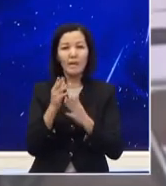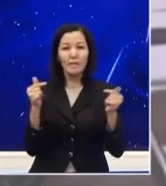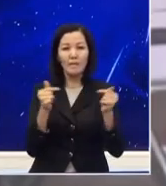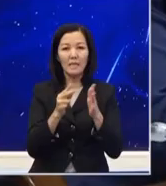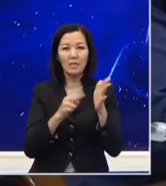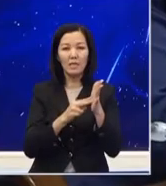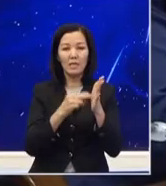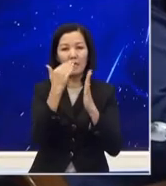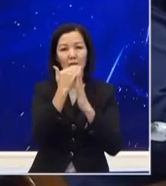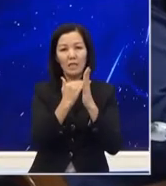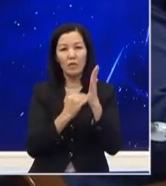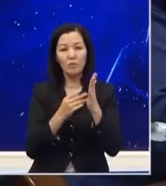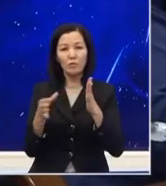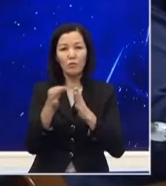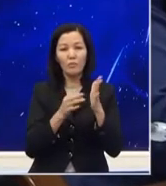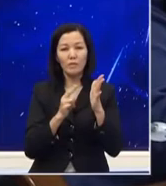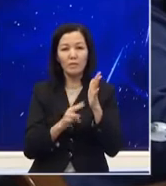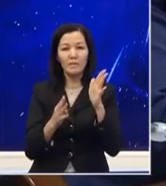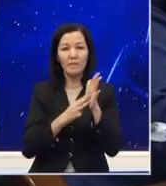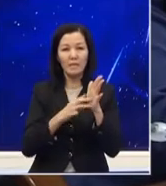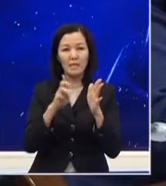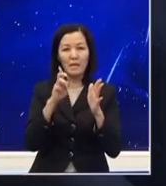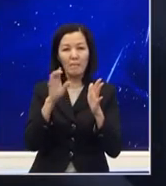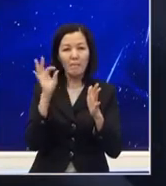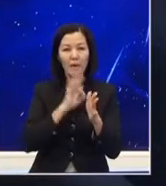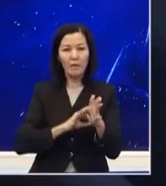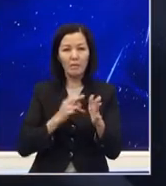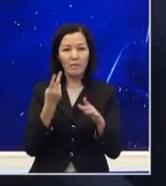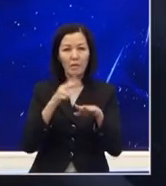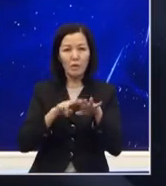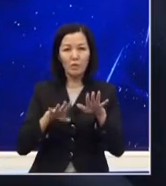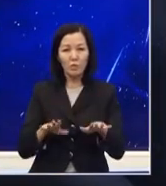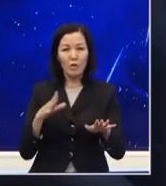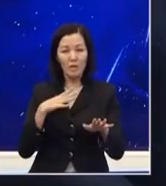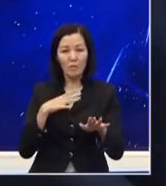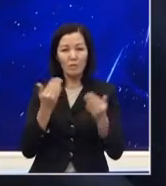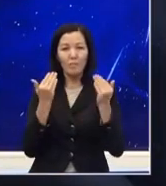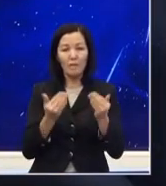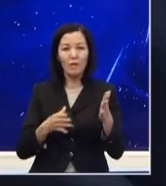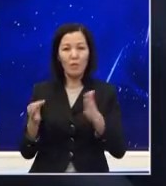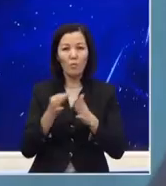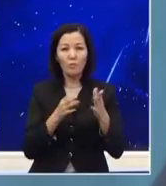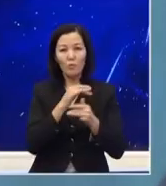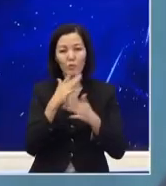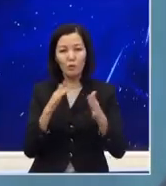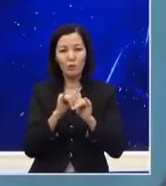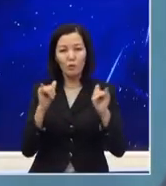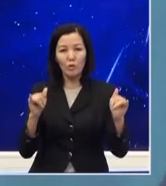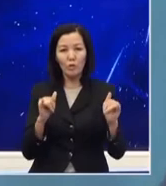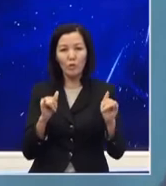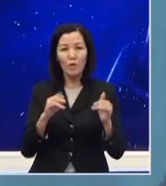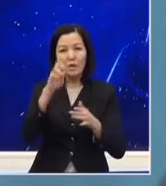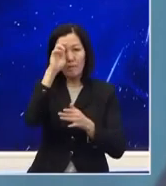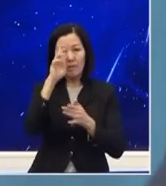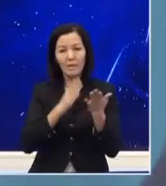сәйкес 7 критерий бойынша облысымыз 78 балл жинап, екінші орынға ие болды. Биылда облыстағы көрсеткішті ұлғайту